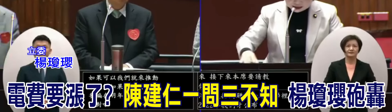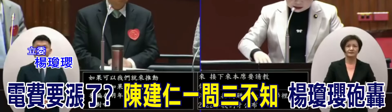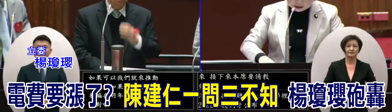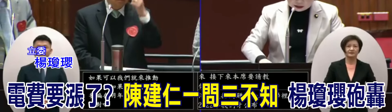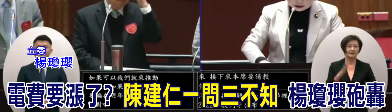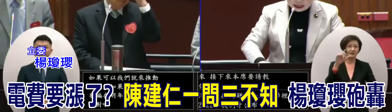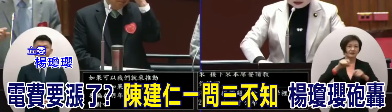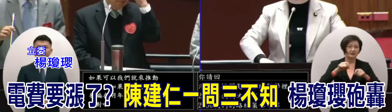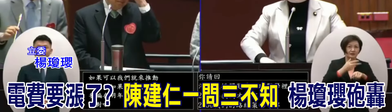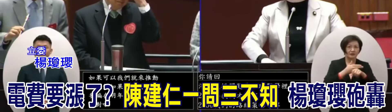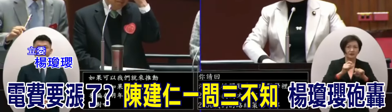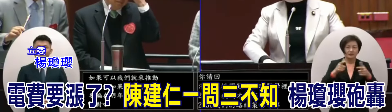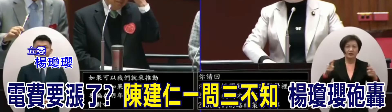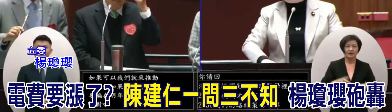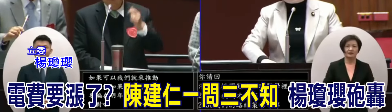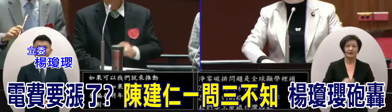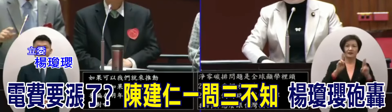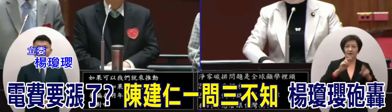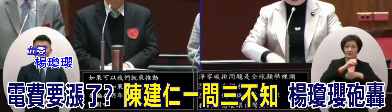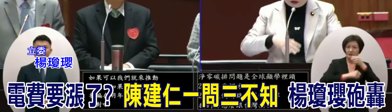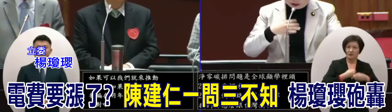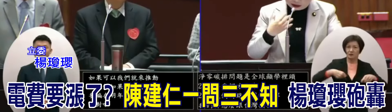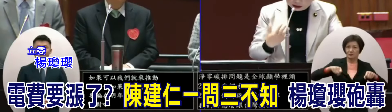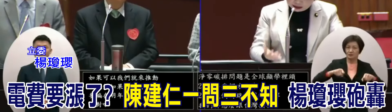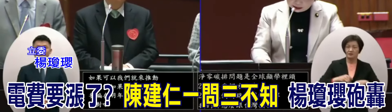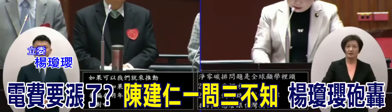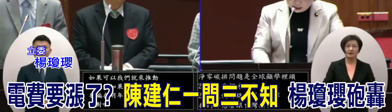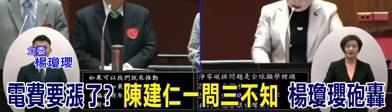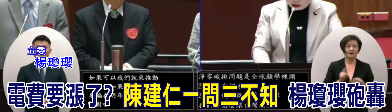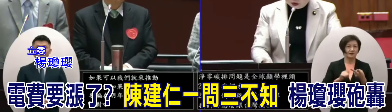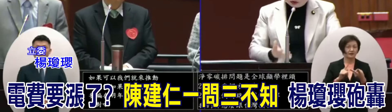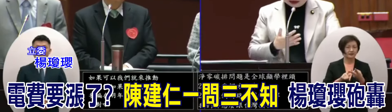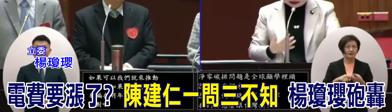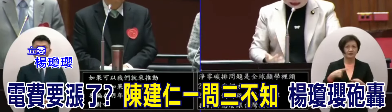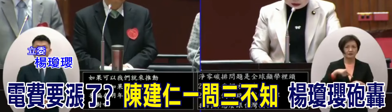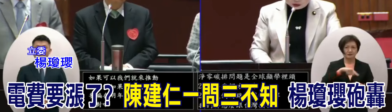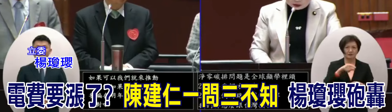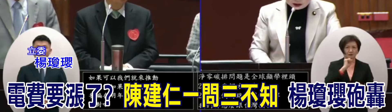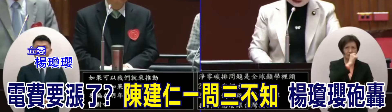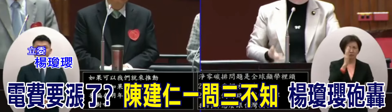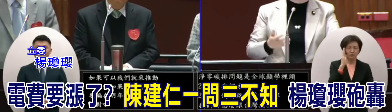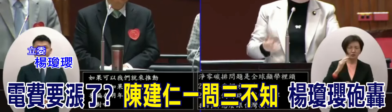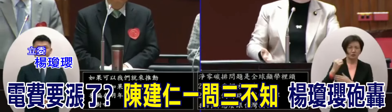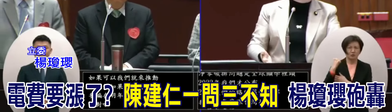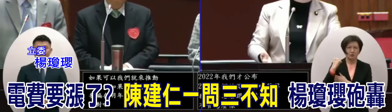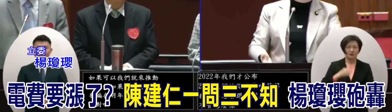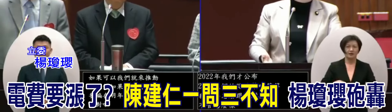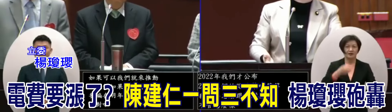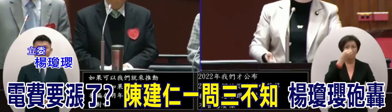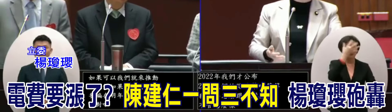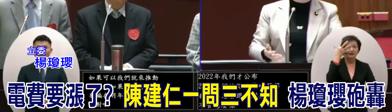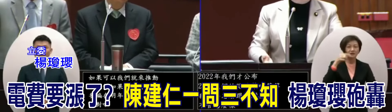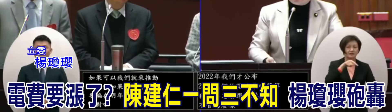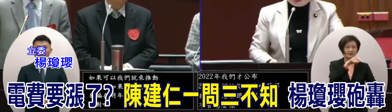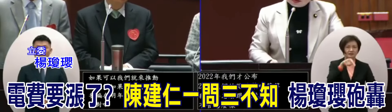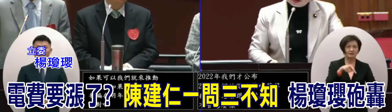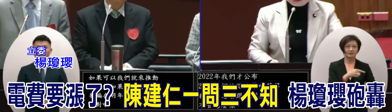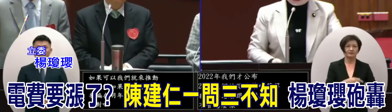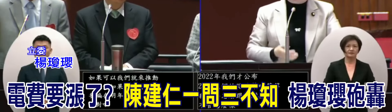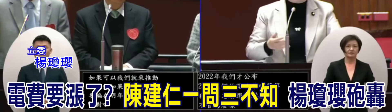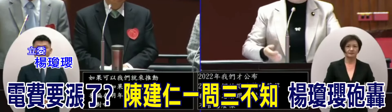种方式，电动机车的部分，我们也用了一些很努力的在做，而且年轻人大概几